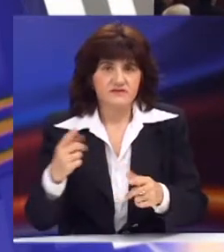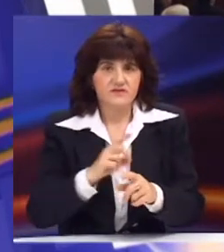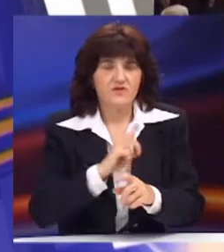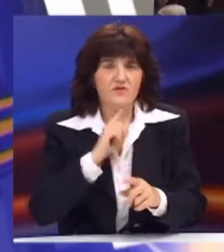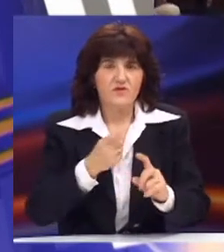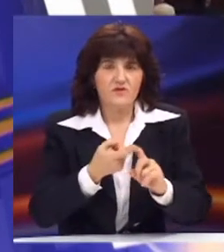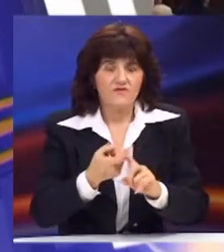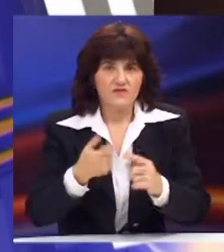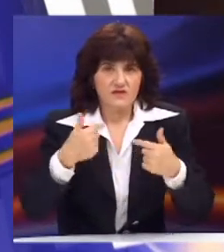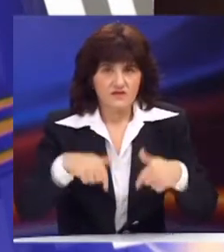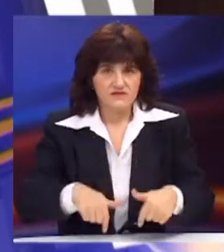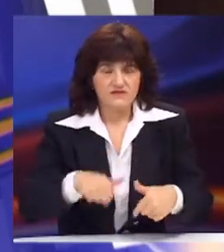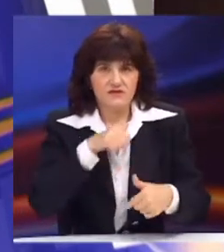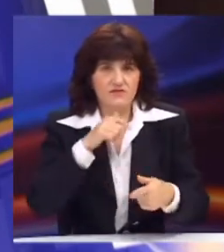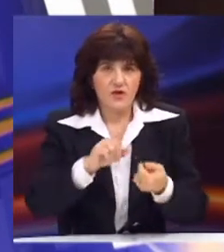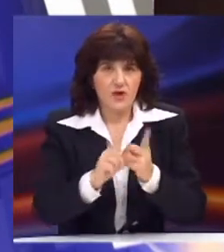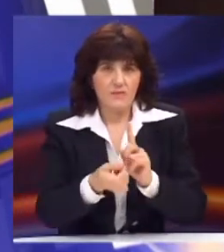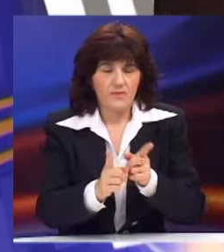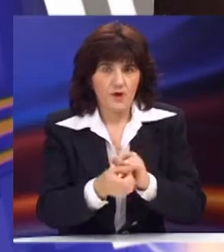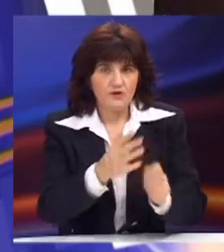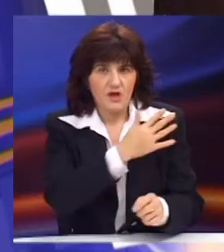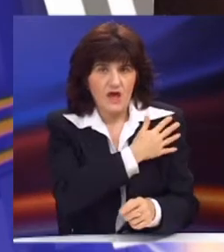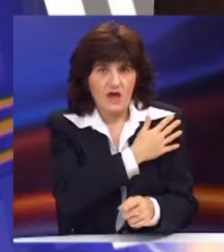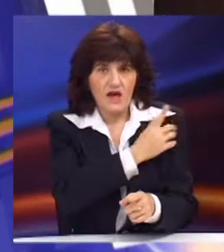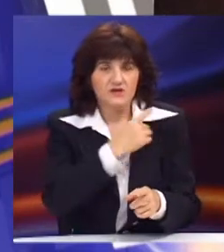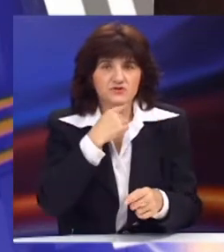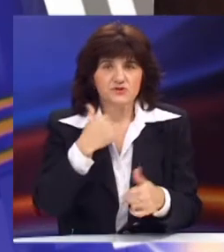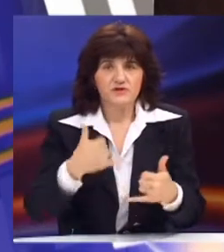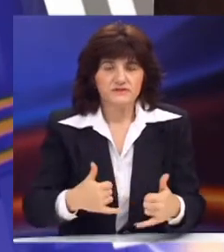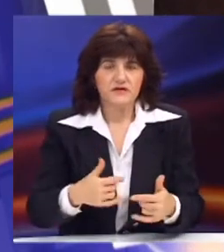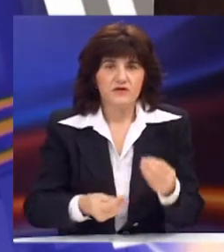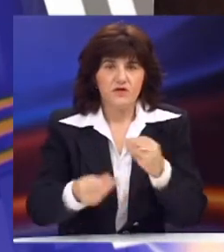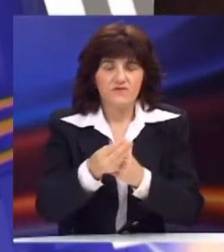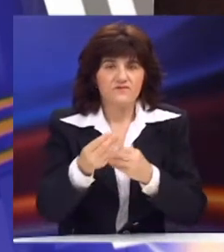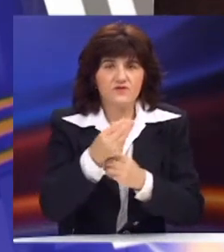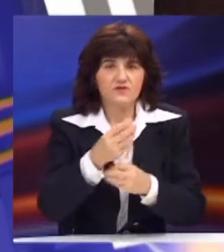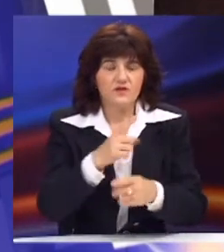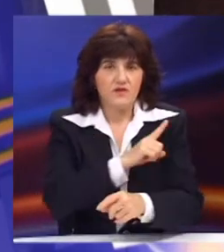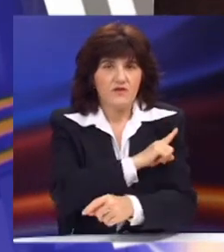posljednji događaji vezano za promjenu vlasti u Subotici samo ojačali ovu nacionalnu zajednicu.